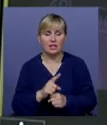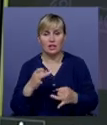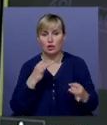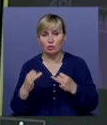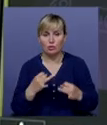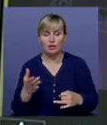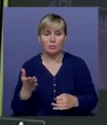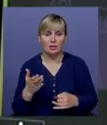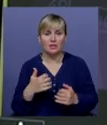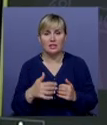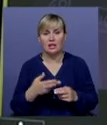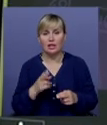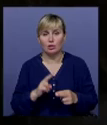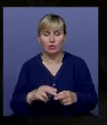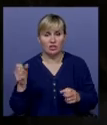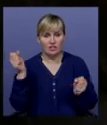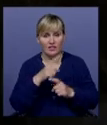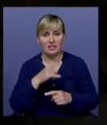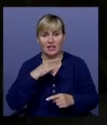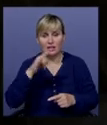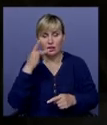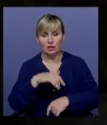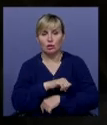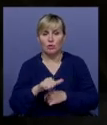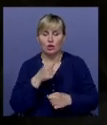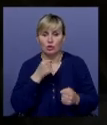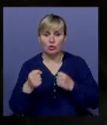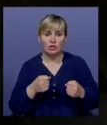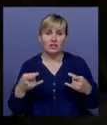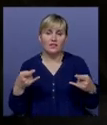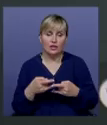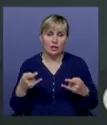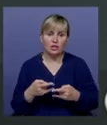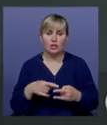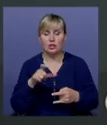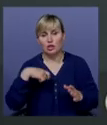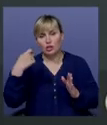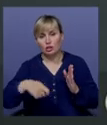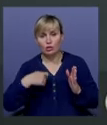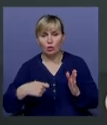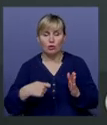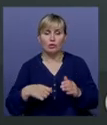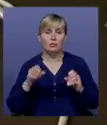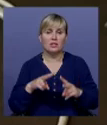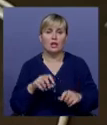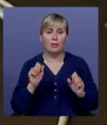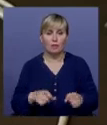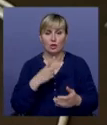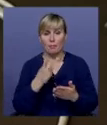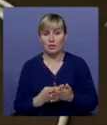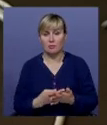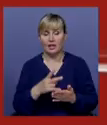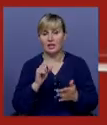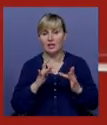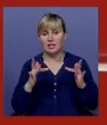консультации от спикеров, среди которых известные казахстанские и зарубежные журналисты, телеведущие, продюсеры, режиссеры, IT-специалисты, можно было посмотреть